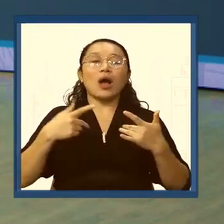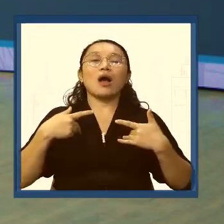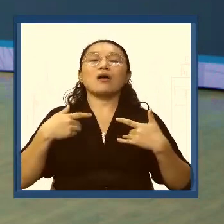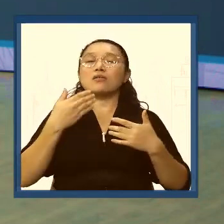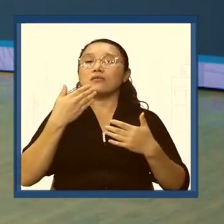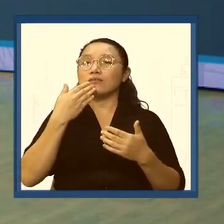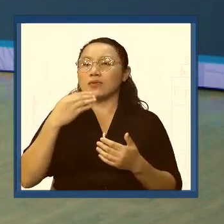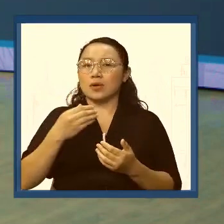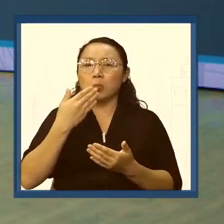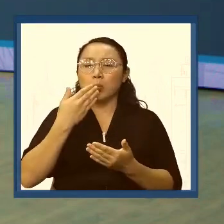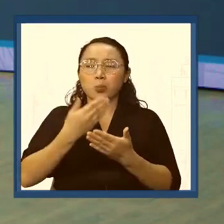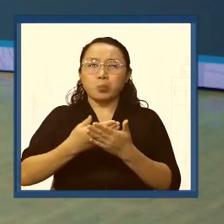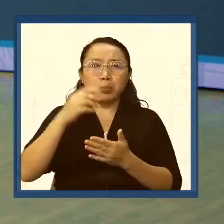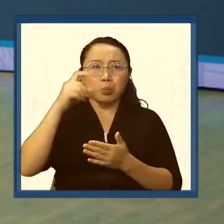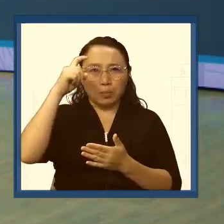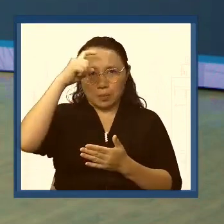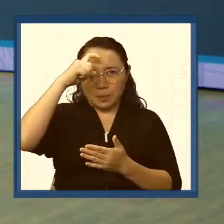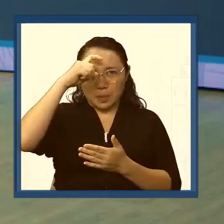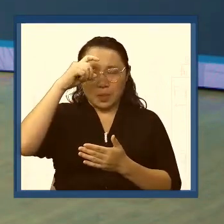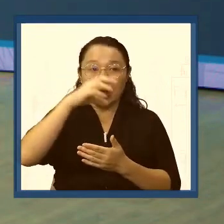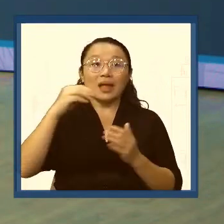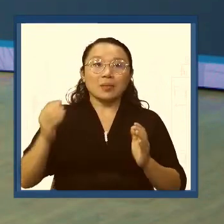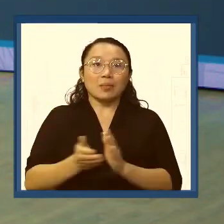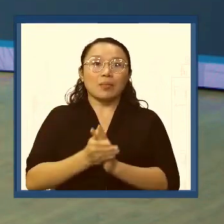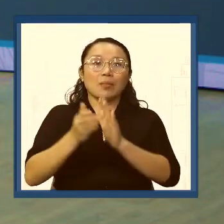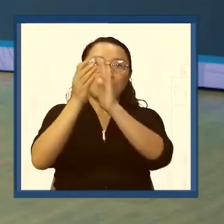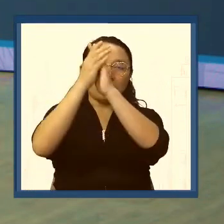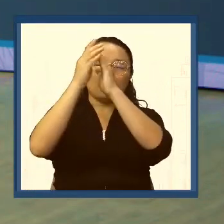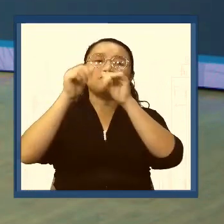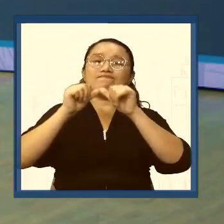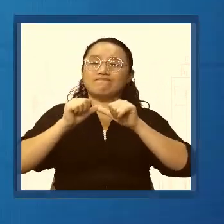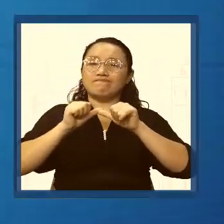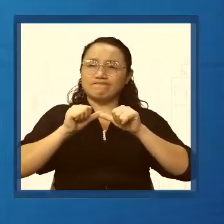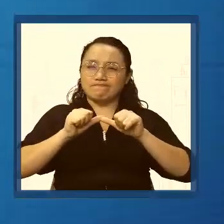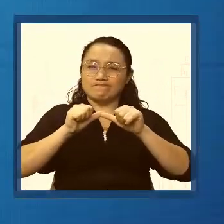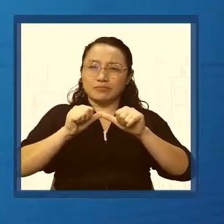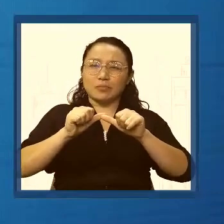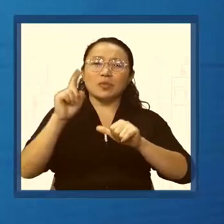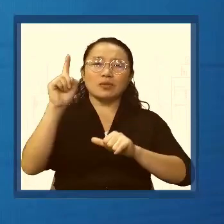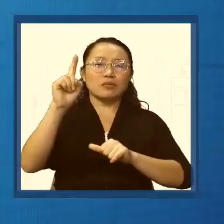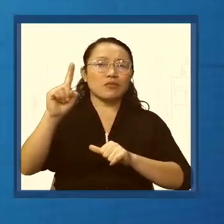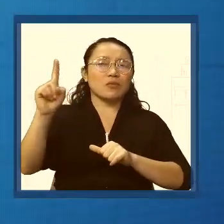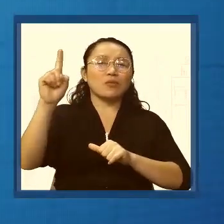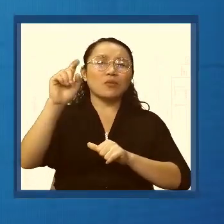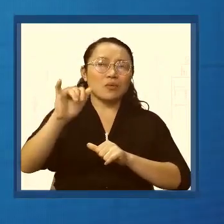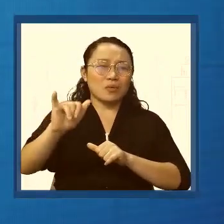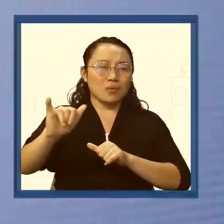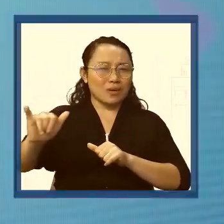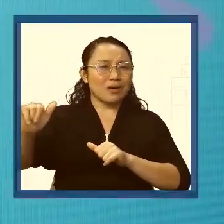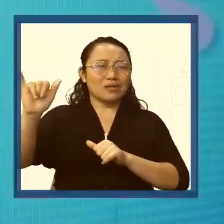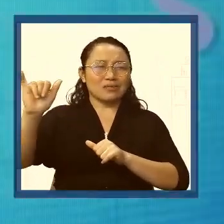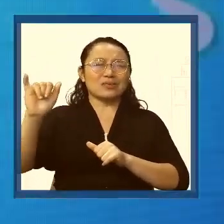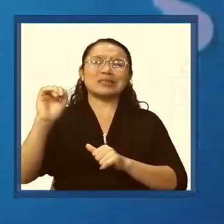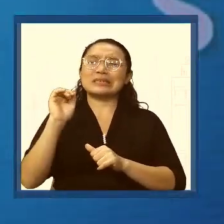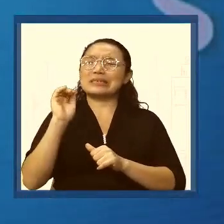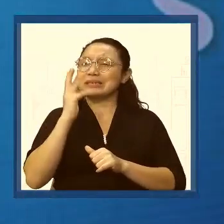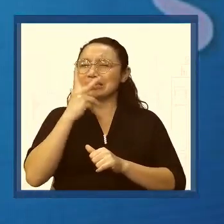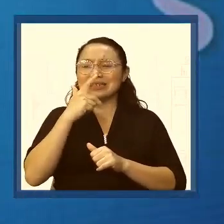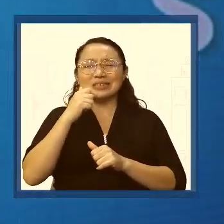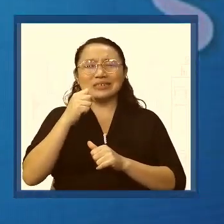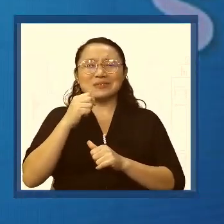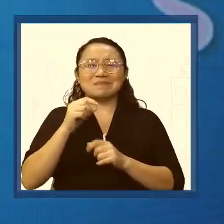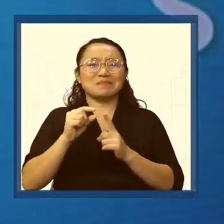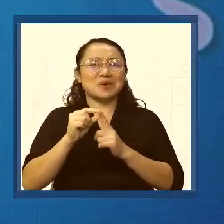salubutan. Ang iyang pagdaig, magapadayon sa walay katapusan. Pagkanindot nga